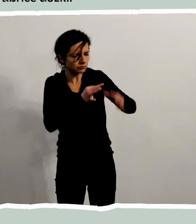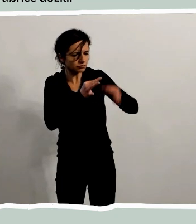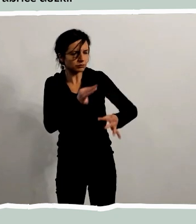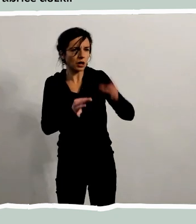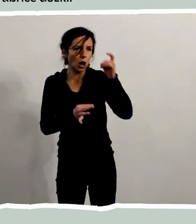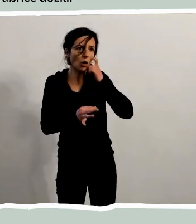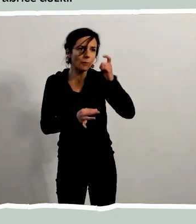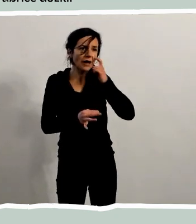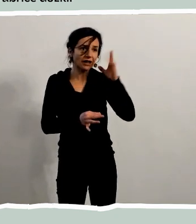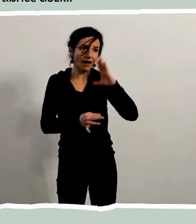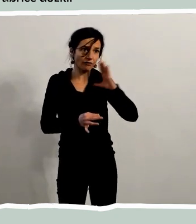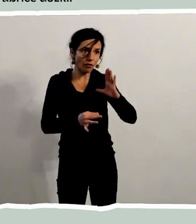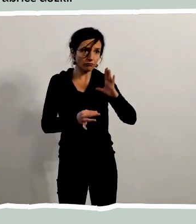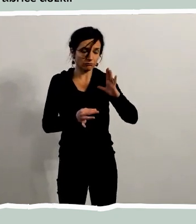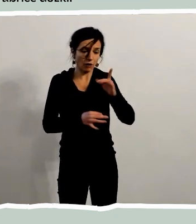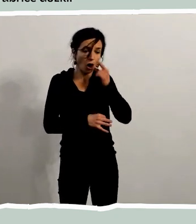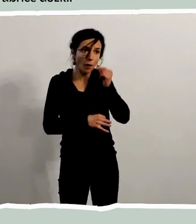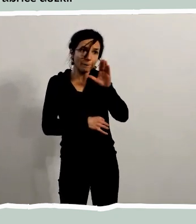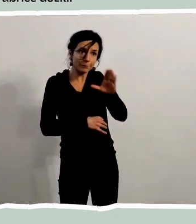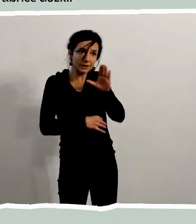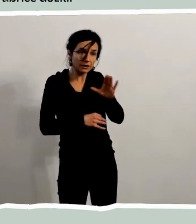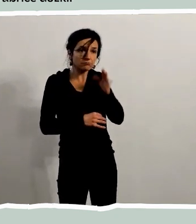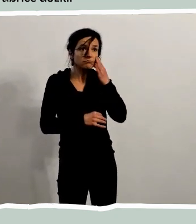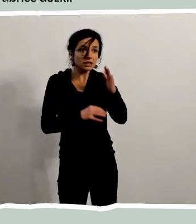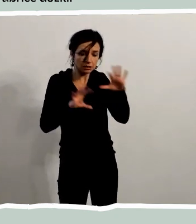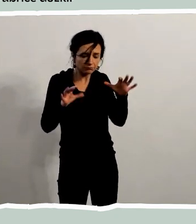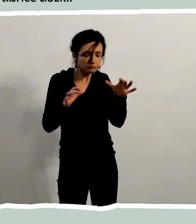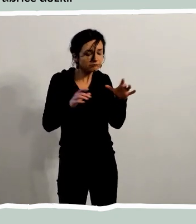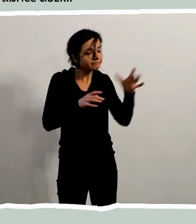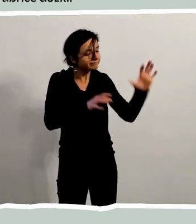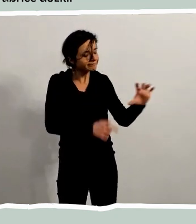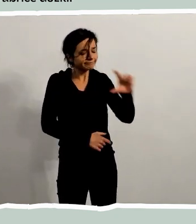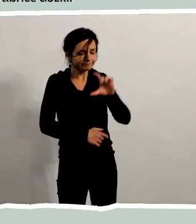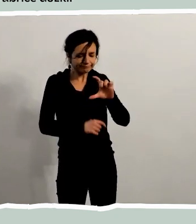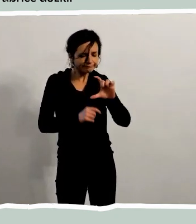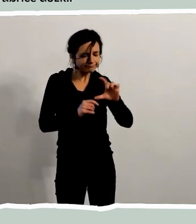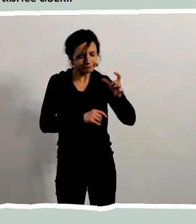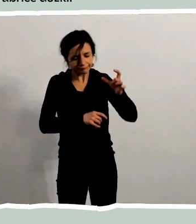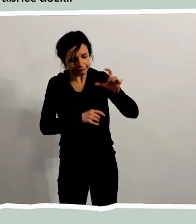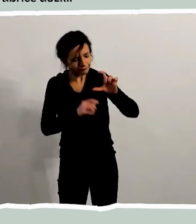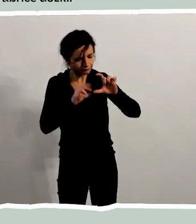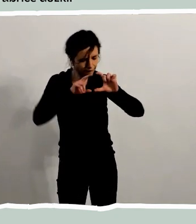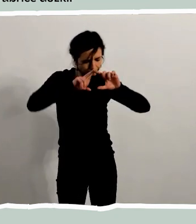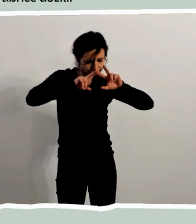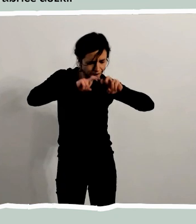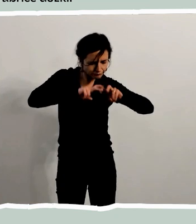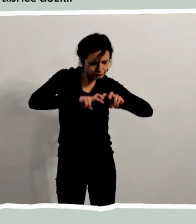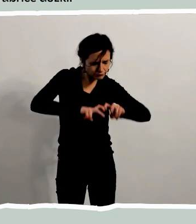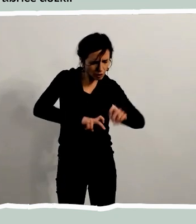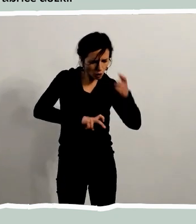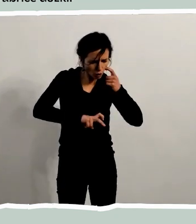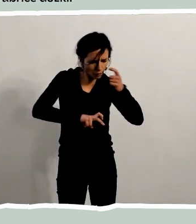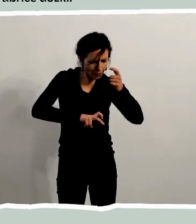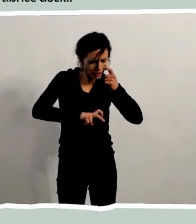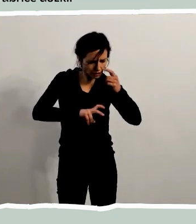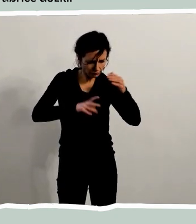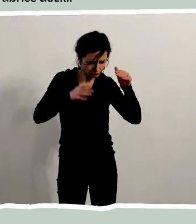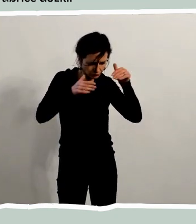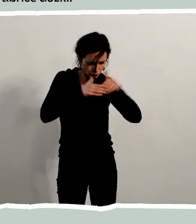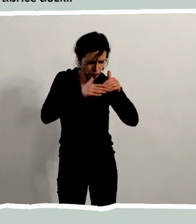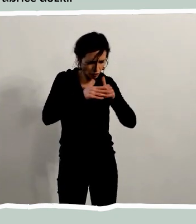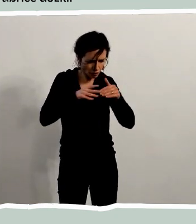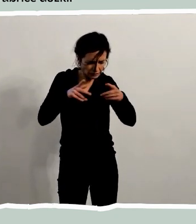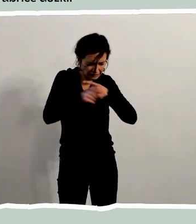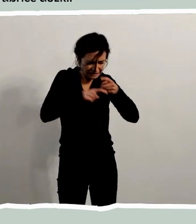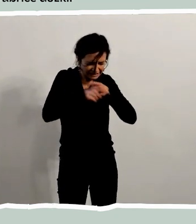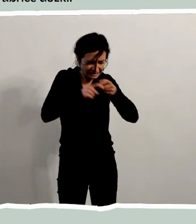spermatozoïdes. Et vous voyez que, en faisant une moyenne, eh bien, il avait mis en évidence qu'il y avait une pente décroissante